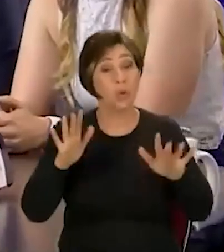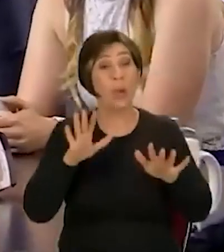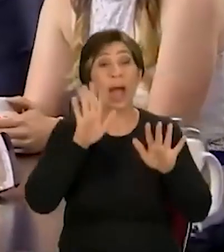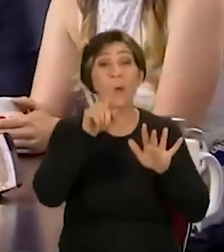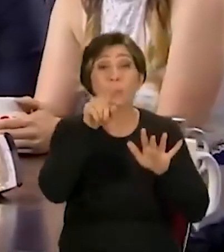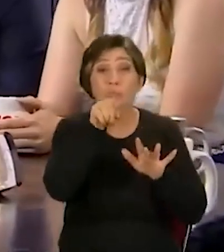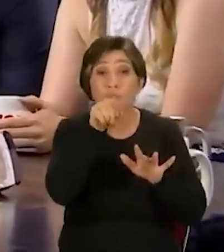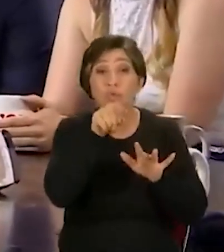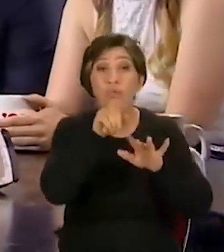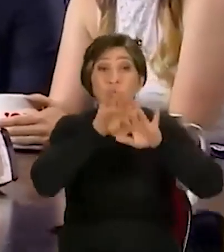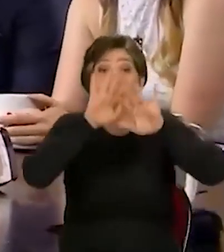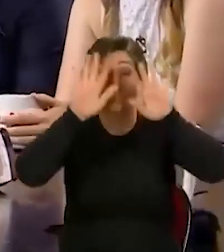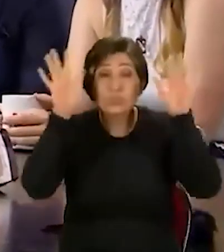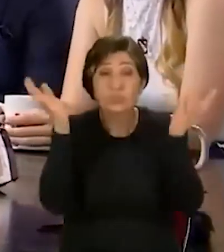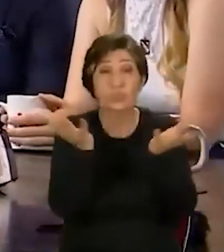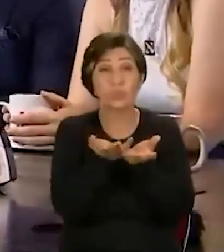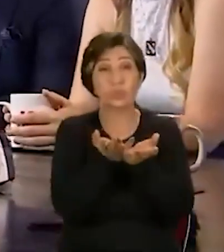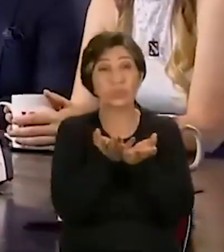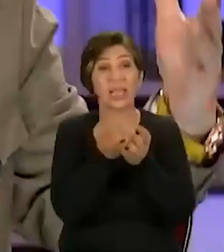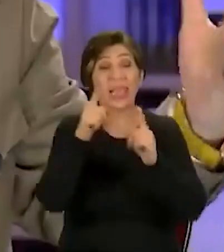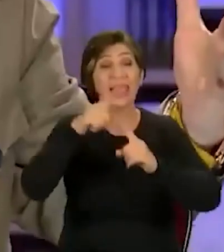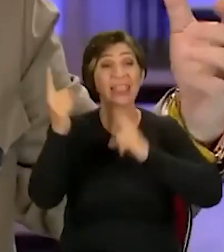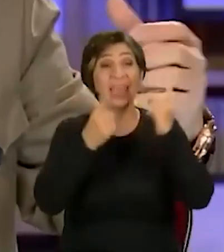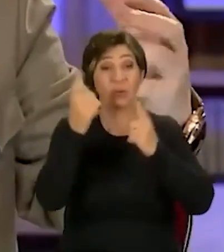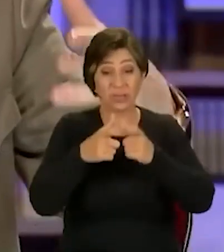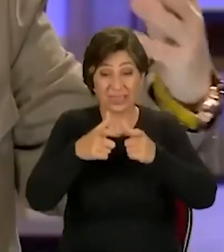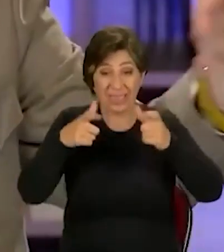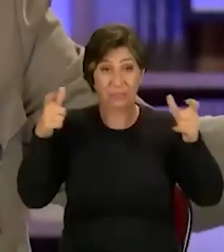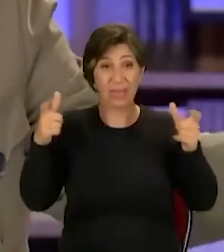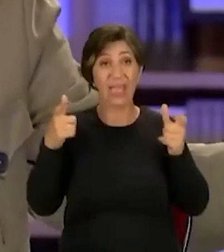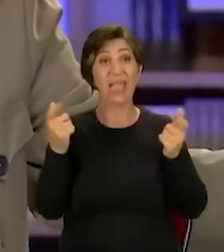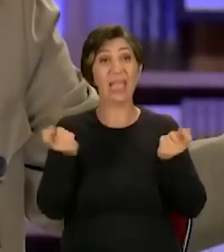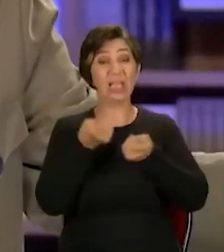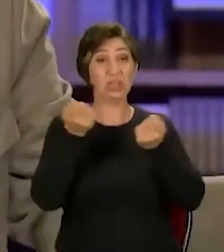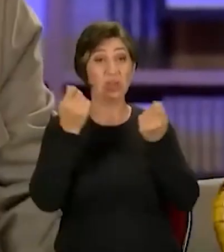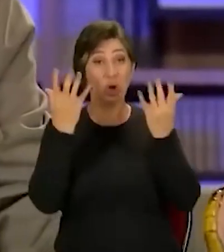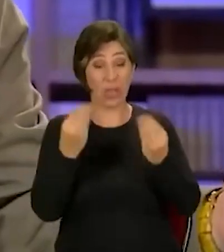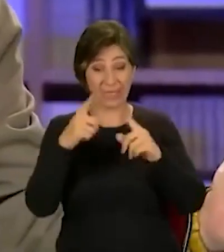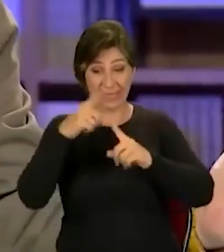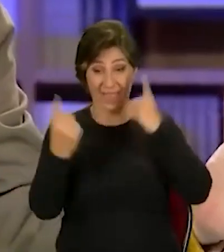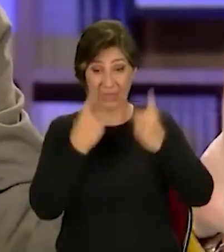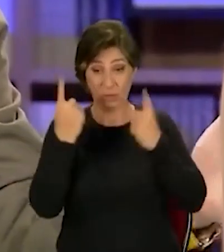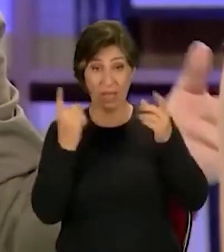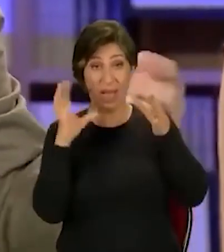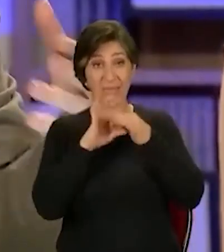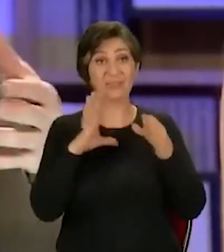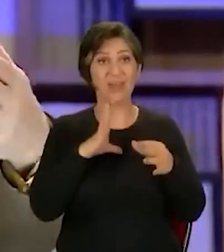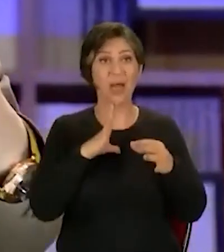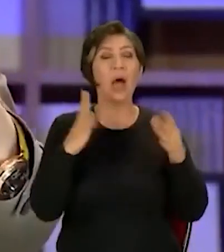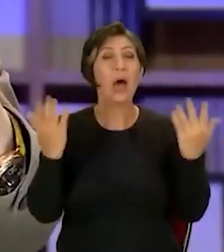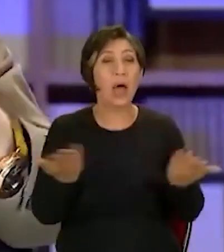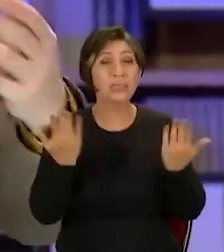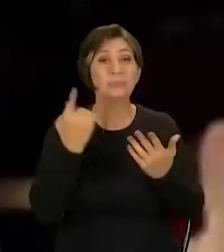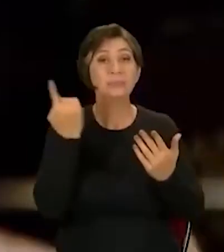Ama bunun bütün teknolojik gelişmeyle, yani iş olarak teknolojik gelişmeyle alakası var. Yani